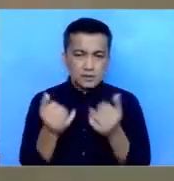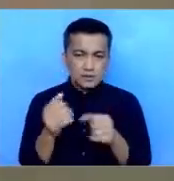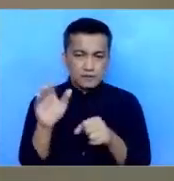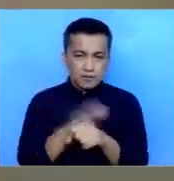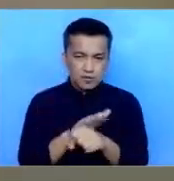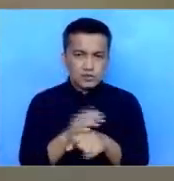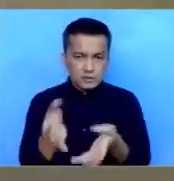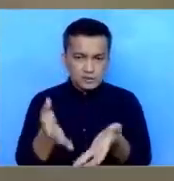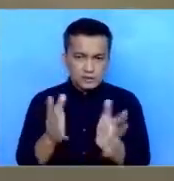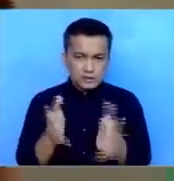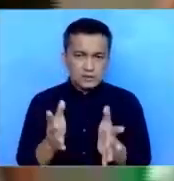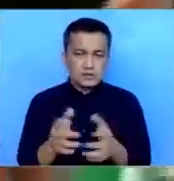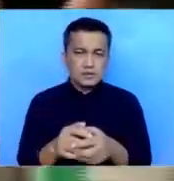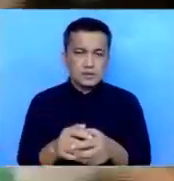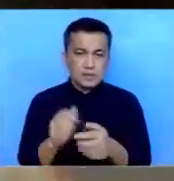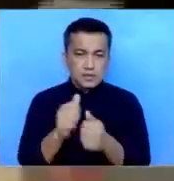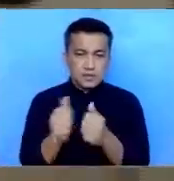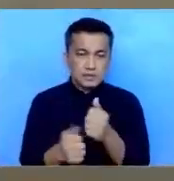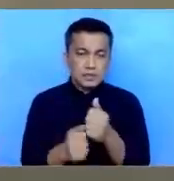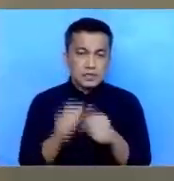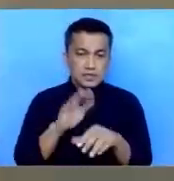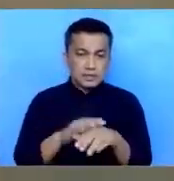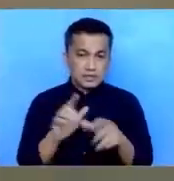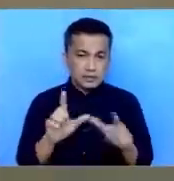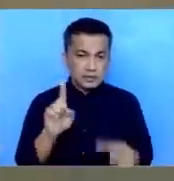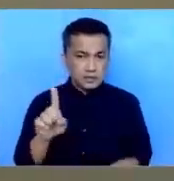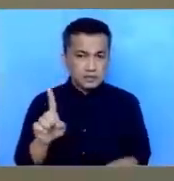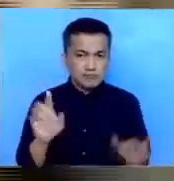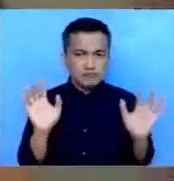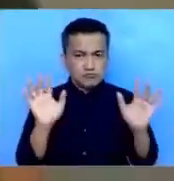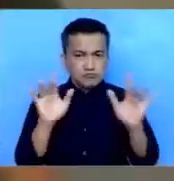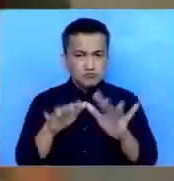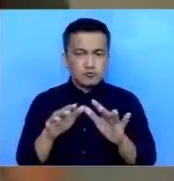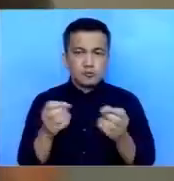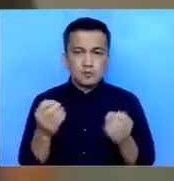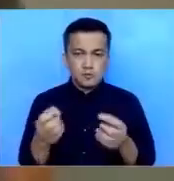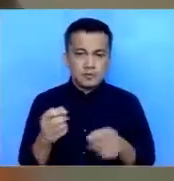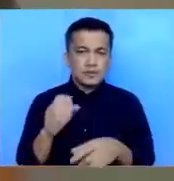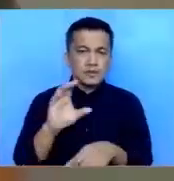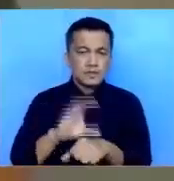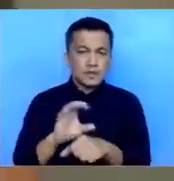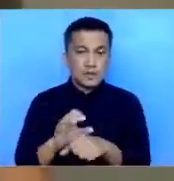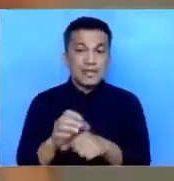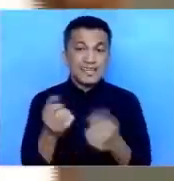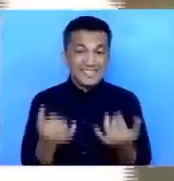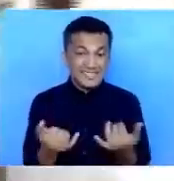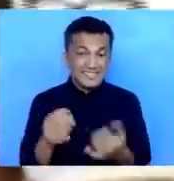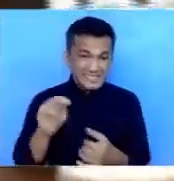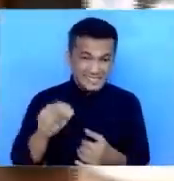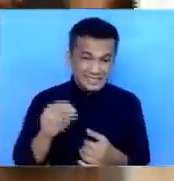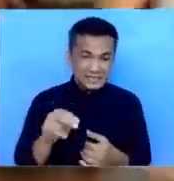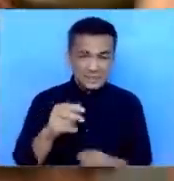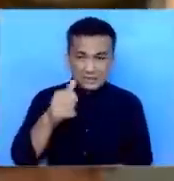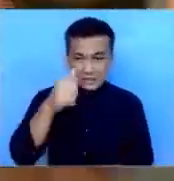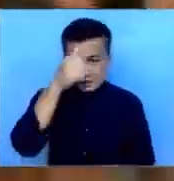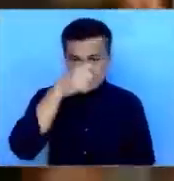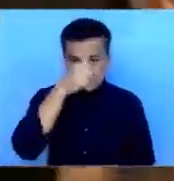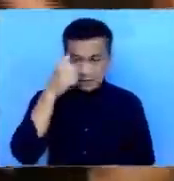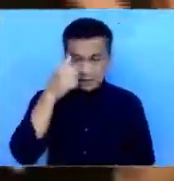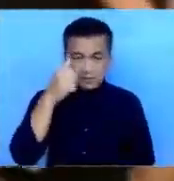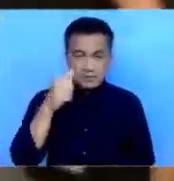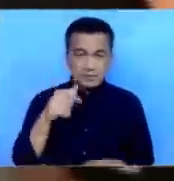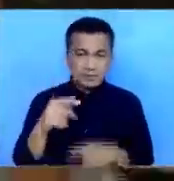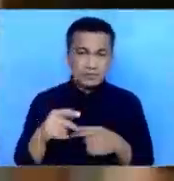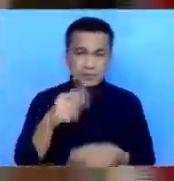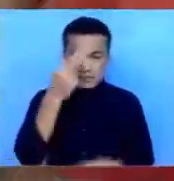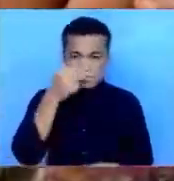pinapayagan sa ilalim ng Alert Level 1. Dinumog ang maraming simbahan ngayon, lalo't pwede nang magpapahid ng abo sa noo ang mga